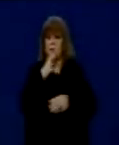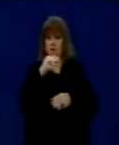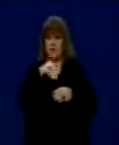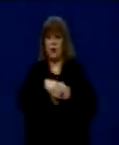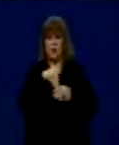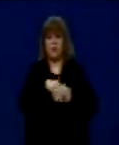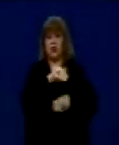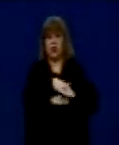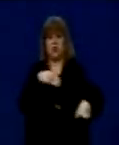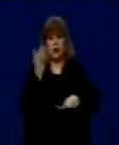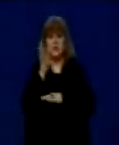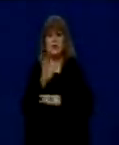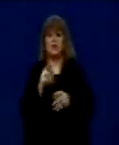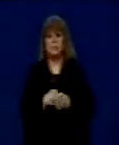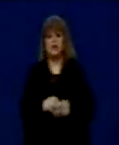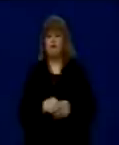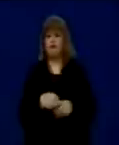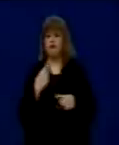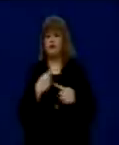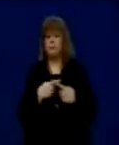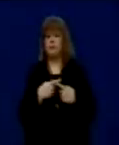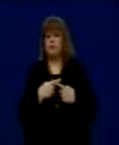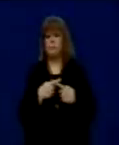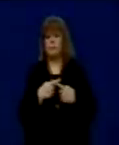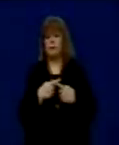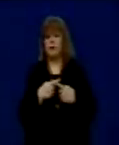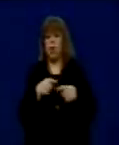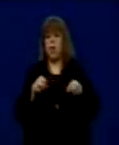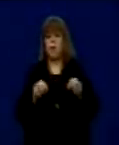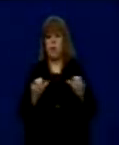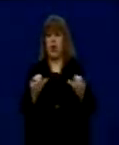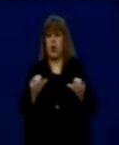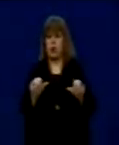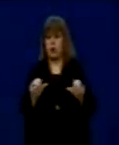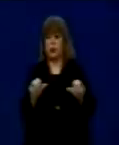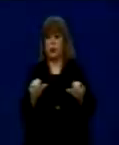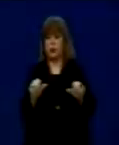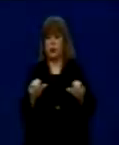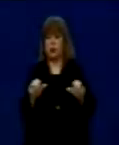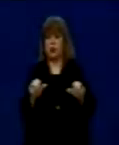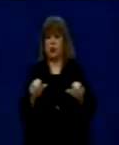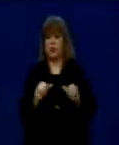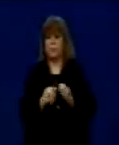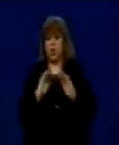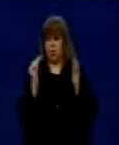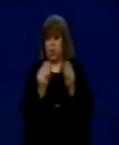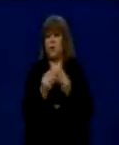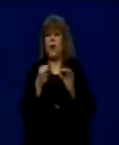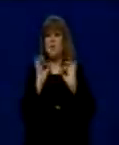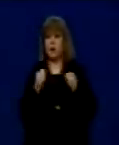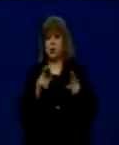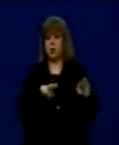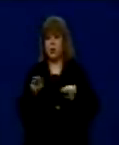Deçanit, e që ka të bëj me natyrisht me pronat që dhoma e veçant i ja ka